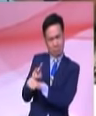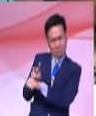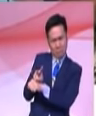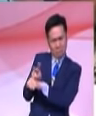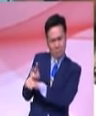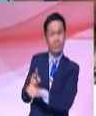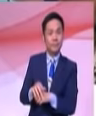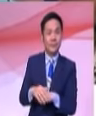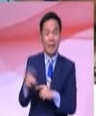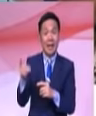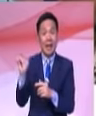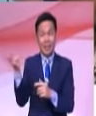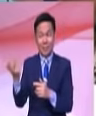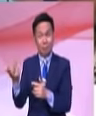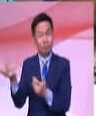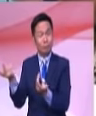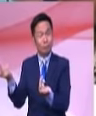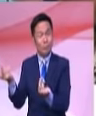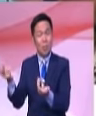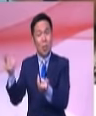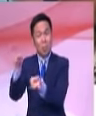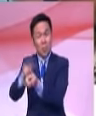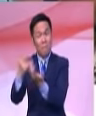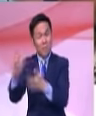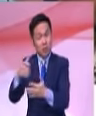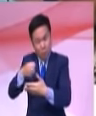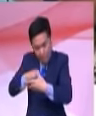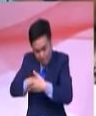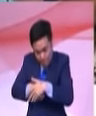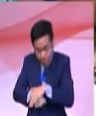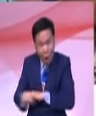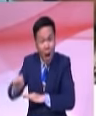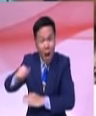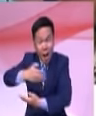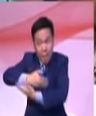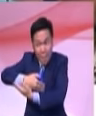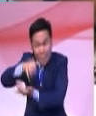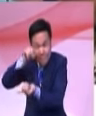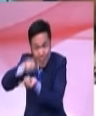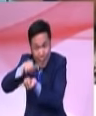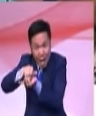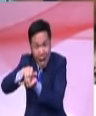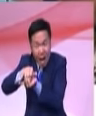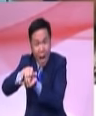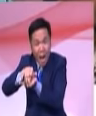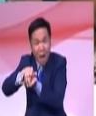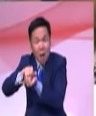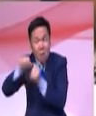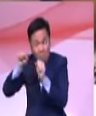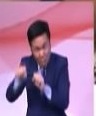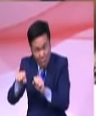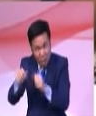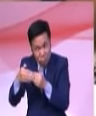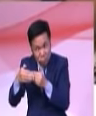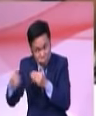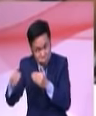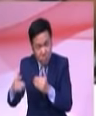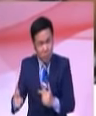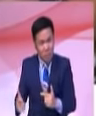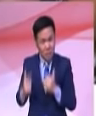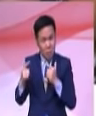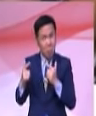the new baby, maksudnya kemungkinan besar baby tu takkan boleh bertahan lama ataupun dia kemungkinan besar akan